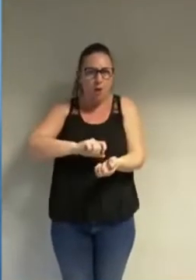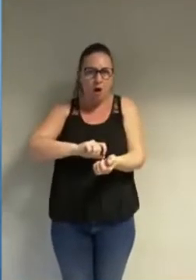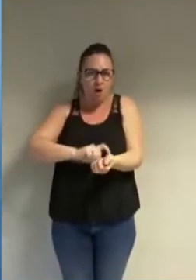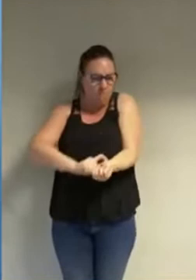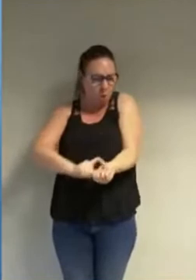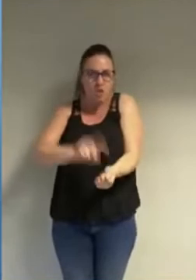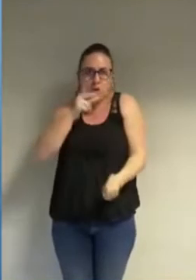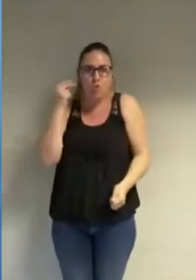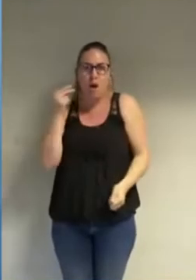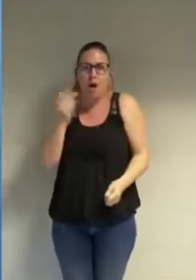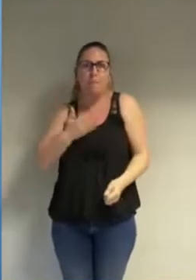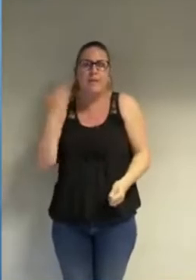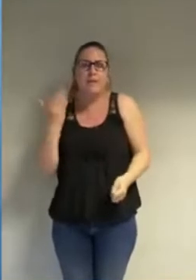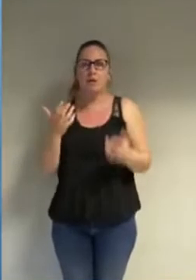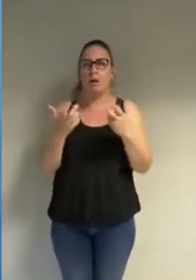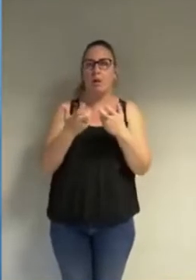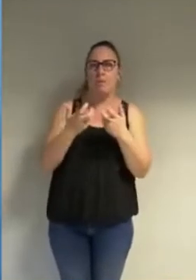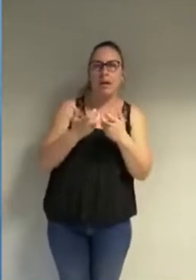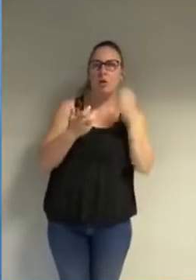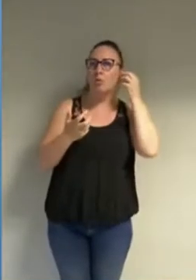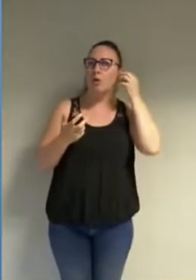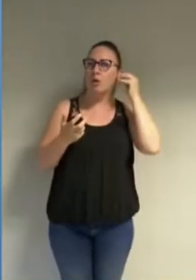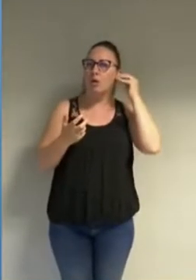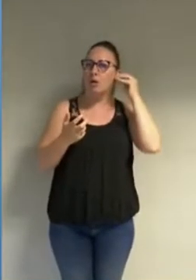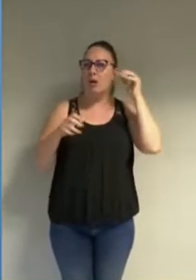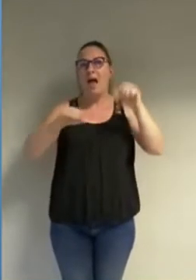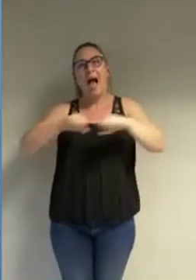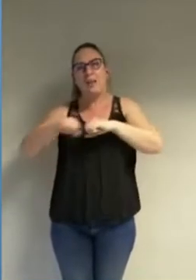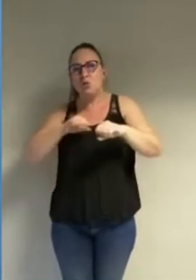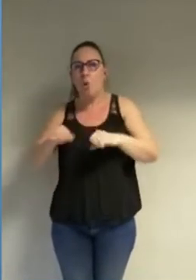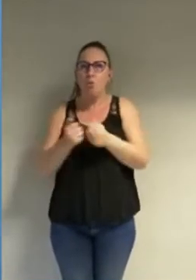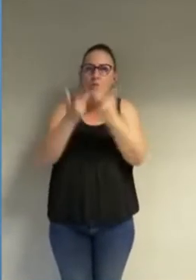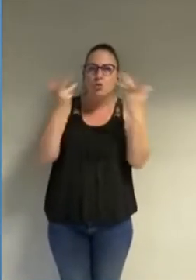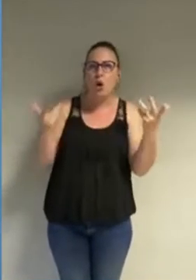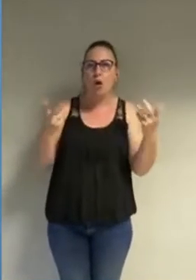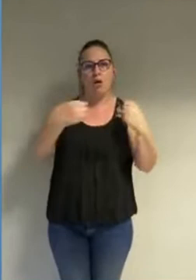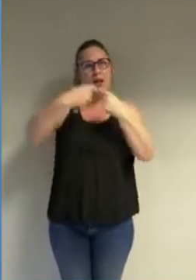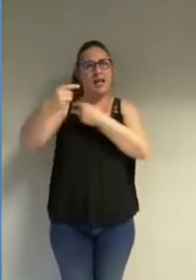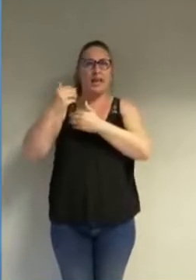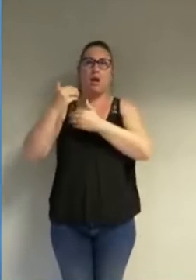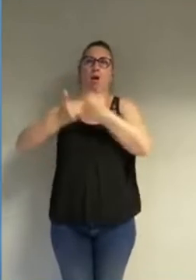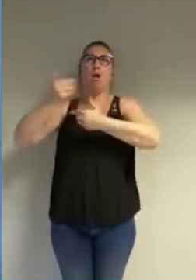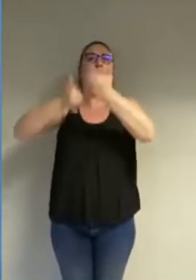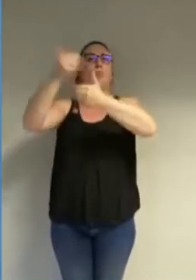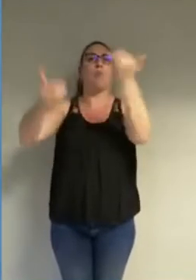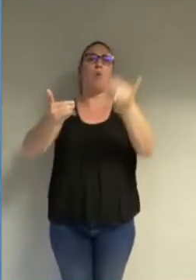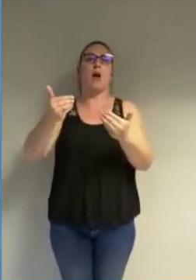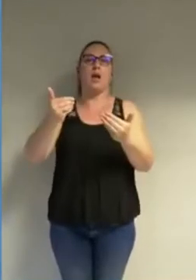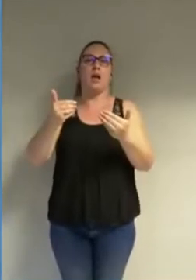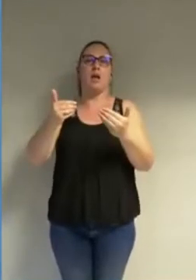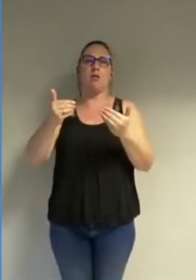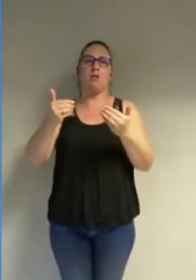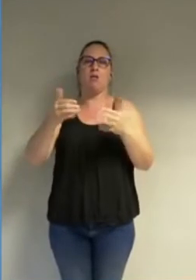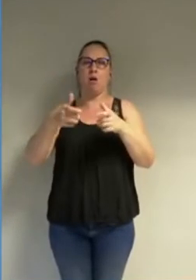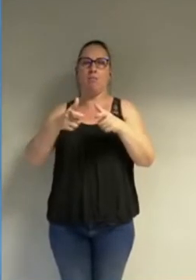quand on voit un certain nombre d'actions. C'est ça le progrès de civilisation que vous engendrez. Et